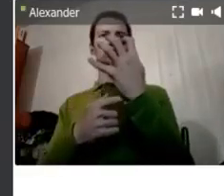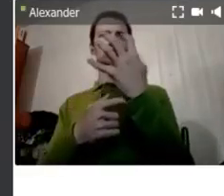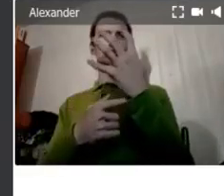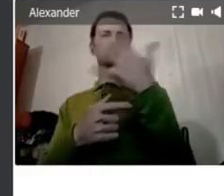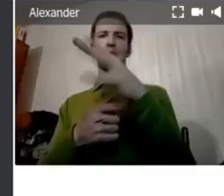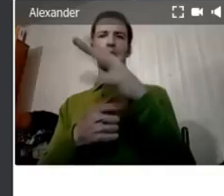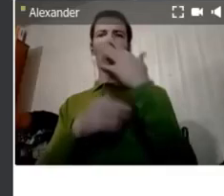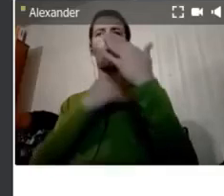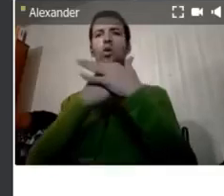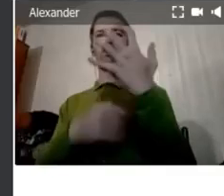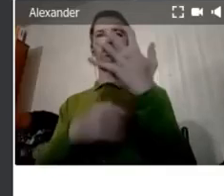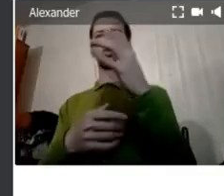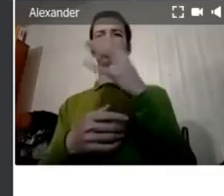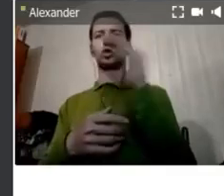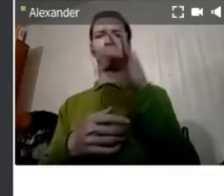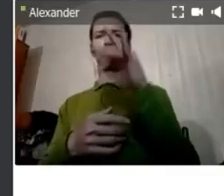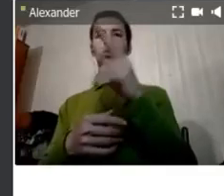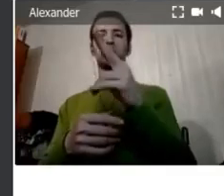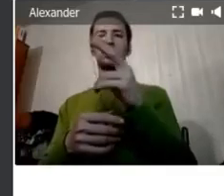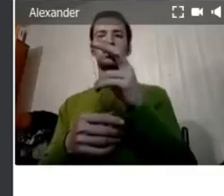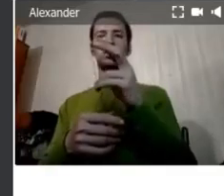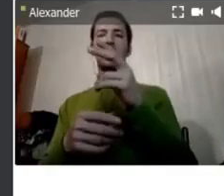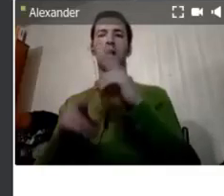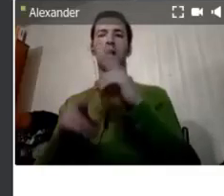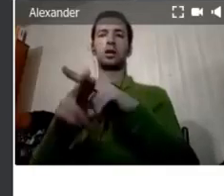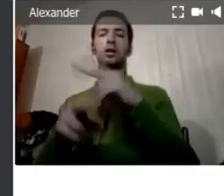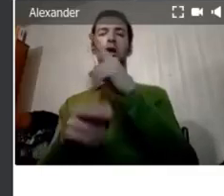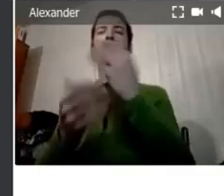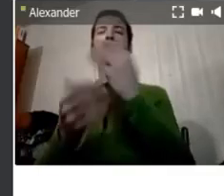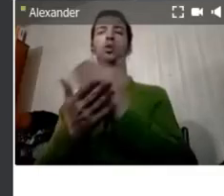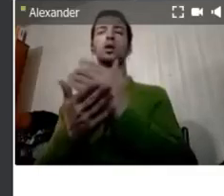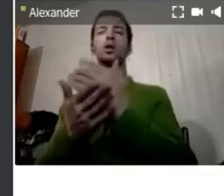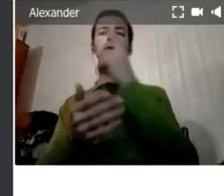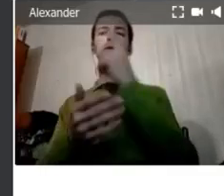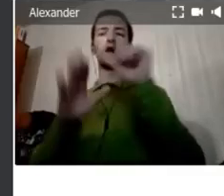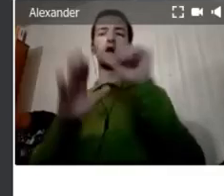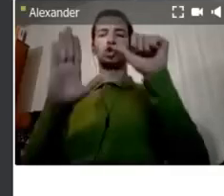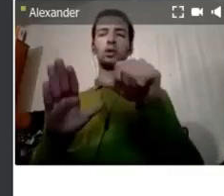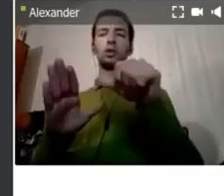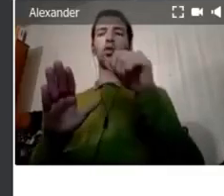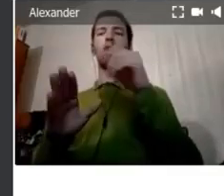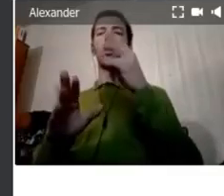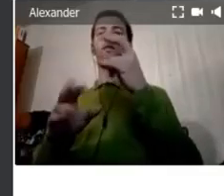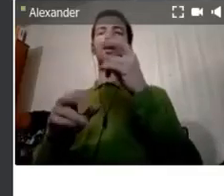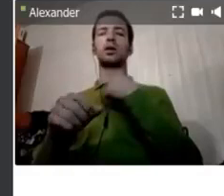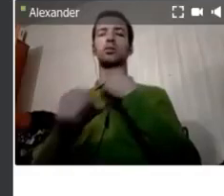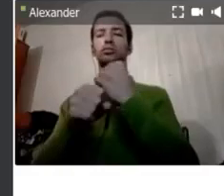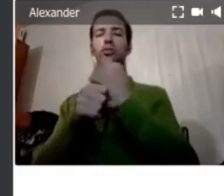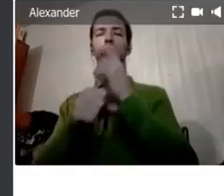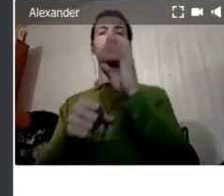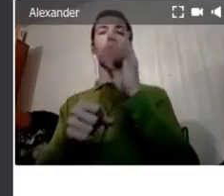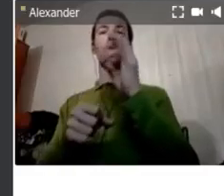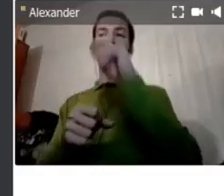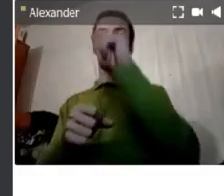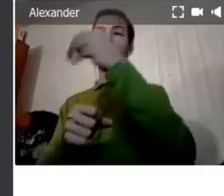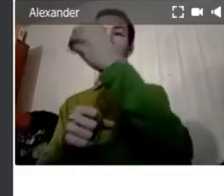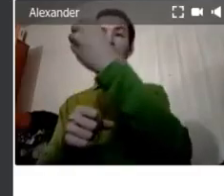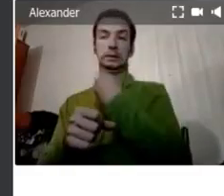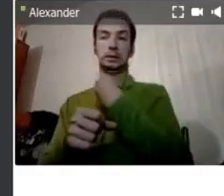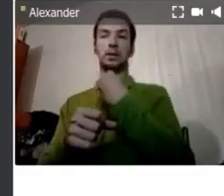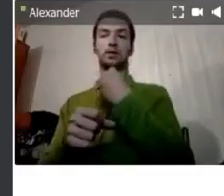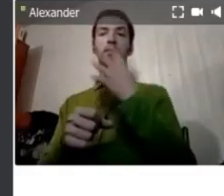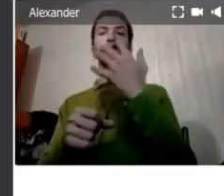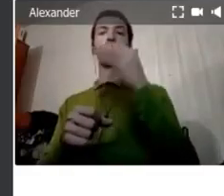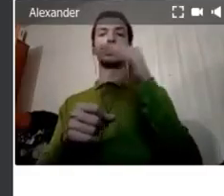такого? Это первый бонус, ребят, первый, только вы начали. Вот. Стоит ради такого бонуса поработать? Я думаю,